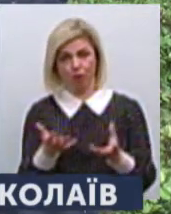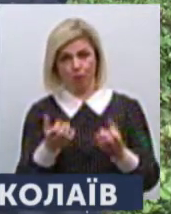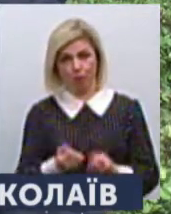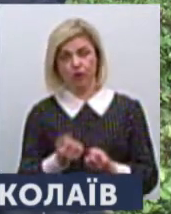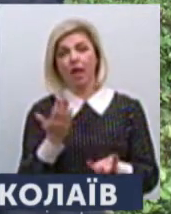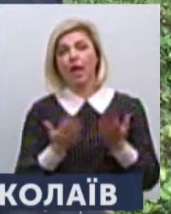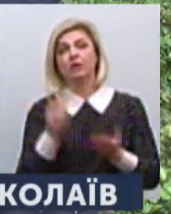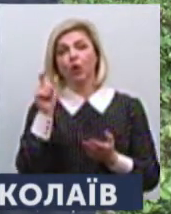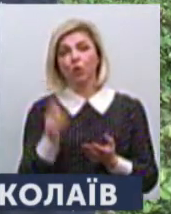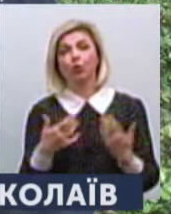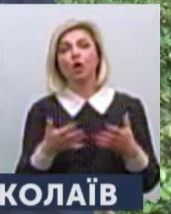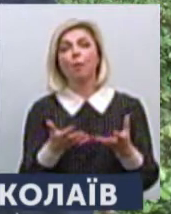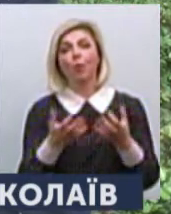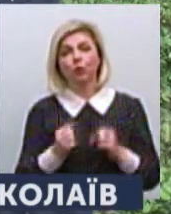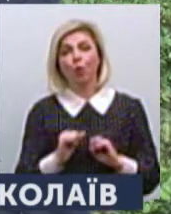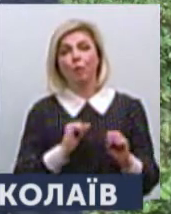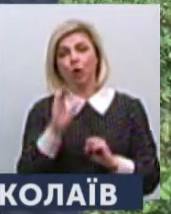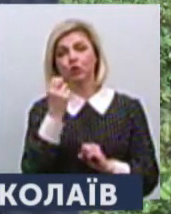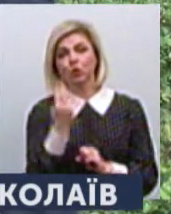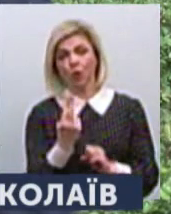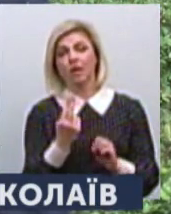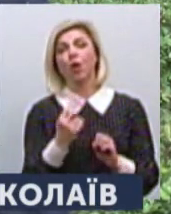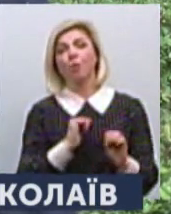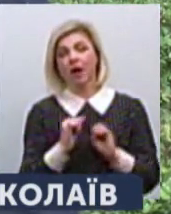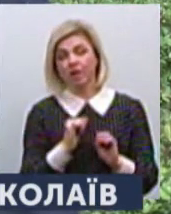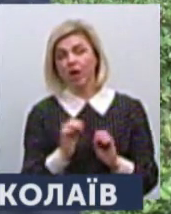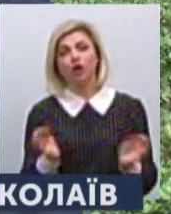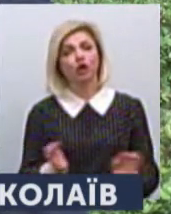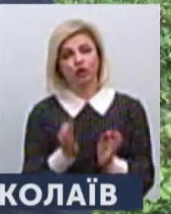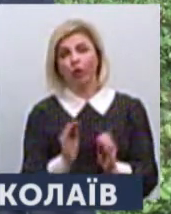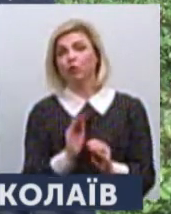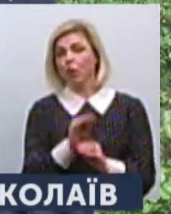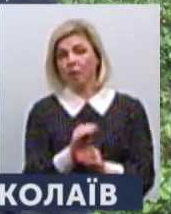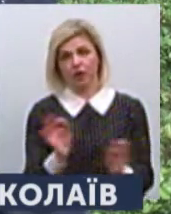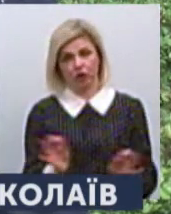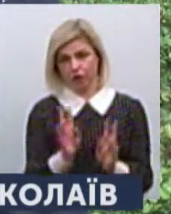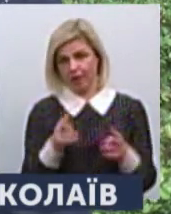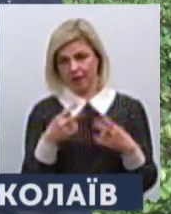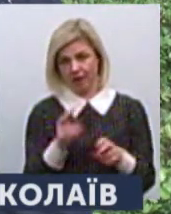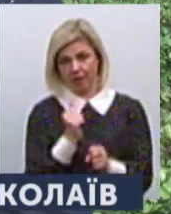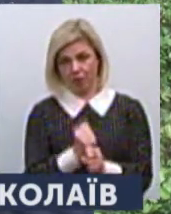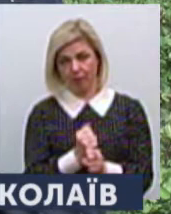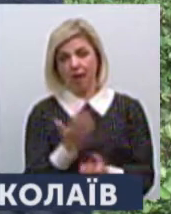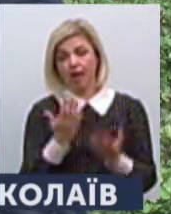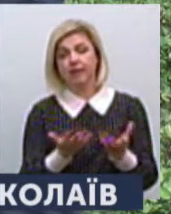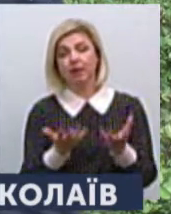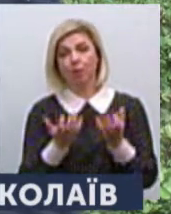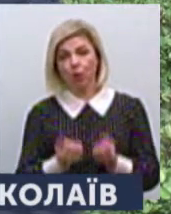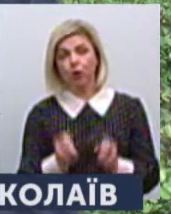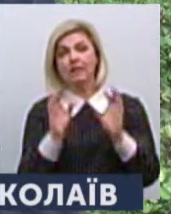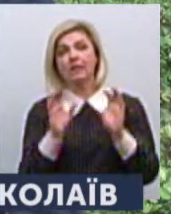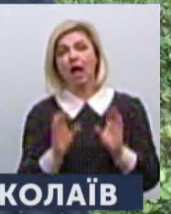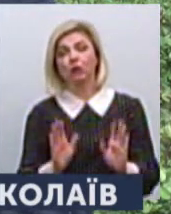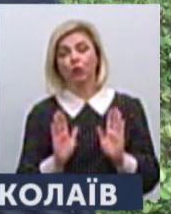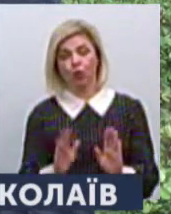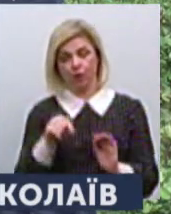отримує якісь виплати в управлінні соціального захисту населення, то їй нічого не потрібно додатково для цього робити. Якщо людина, наприклад, отримала цей статус тільки в цьому році,